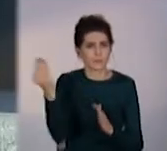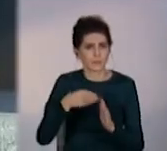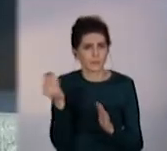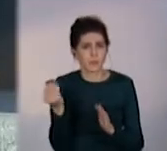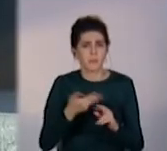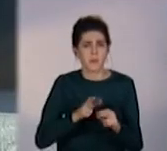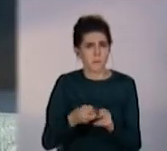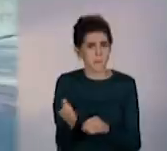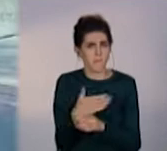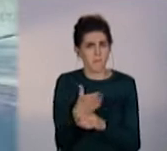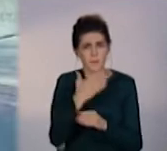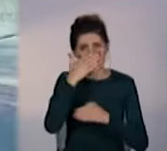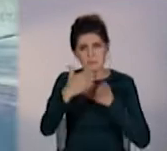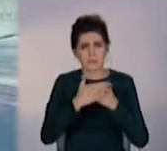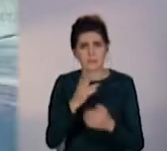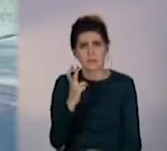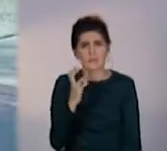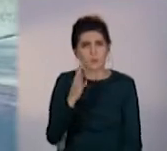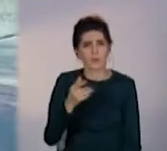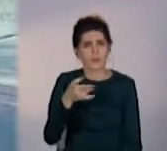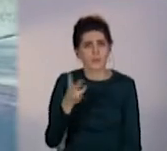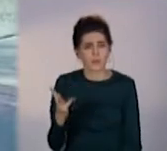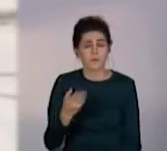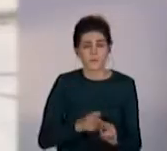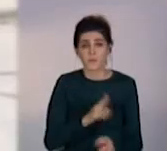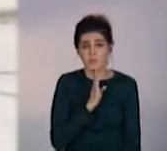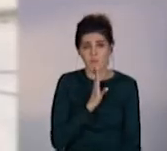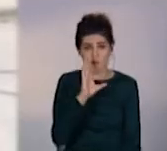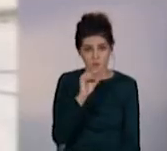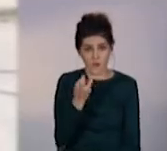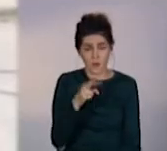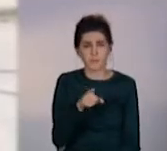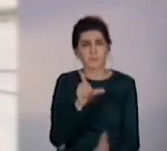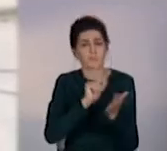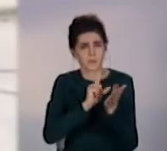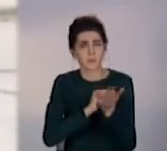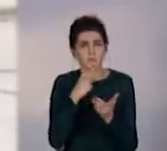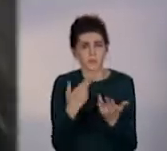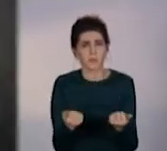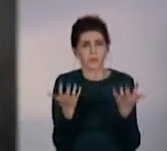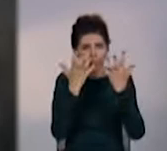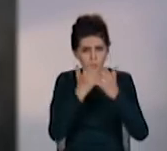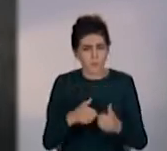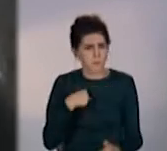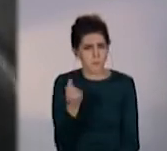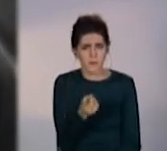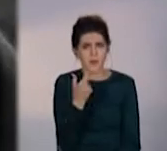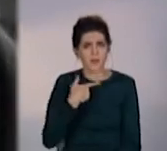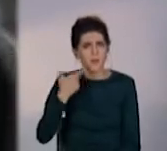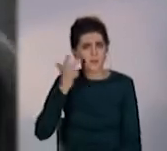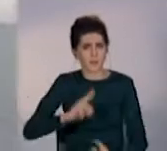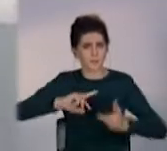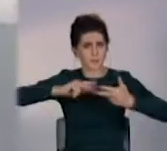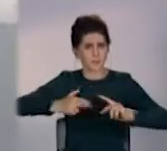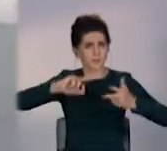Для Маріуполя це приблизно 240 гривень. Пані Валентина – пенсіонерка. Підрахувала, їй буде замало, бо їздить із